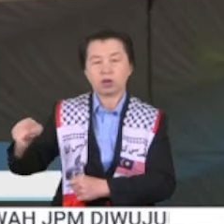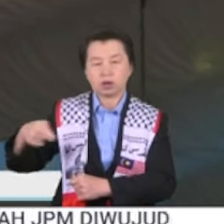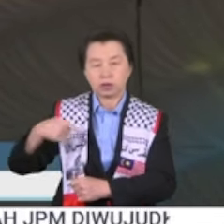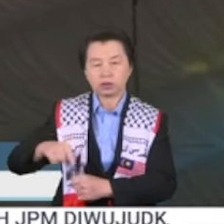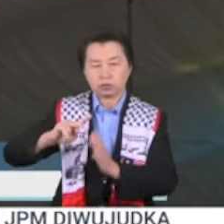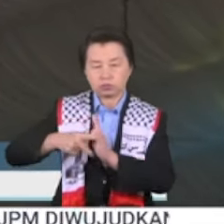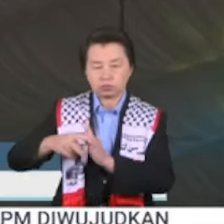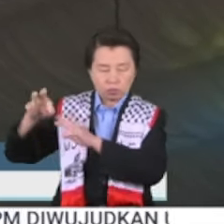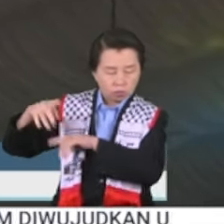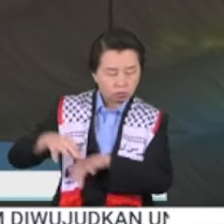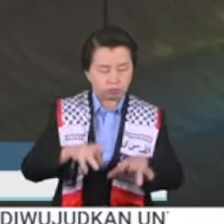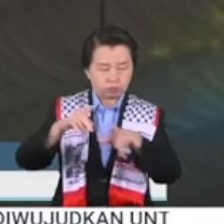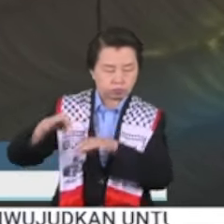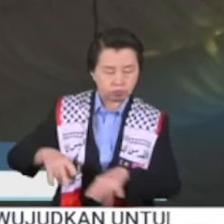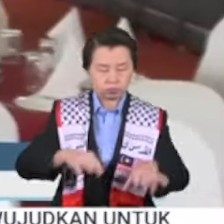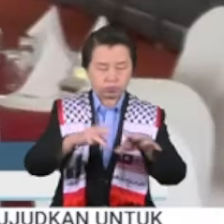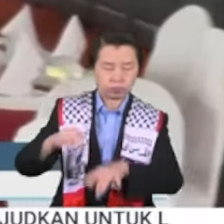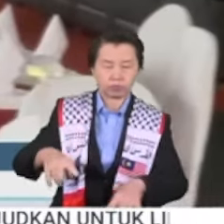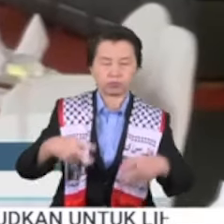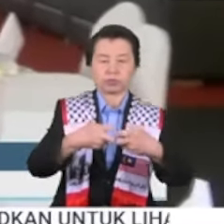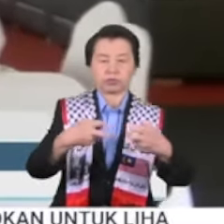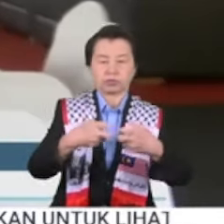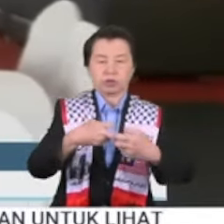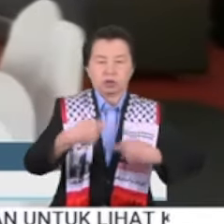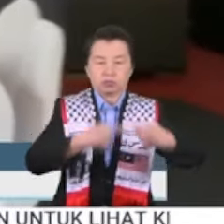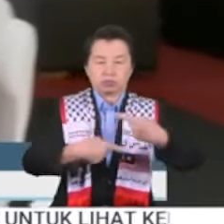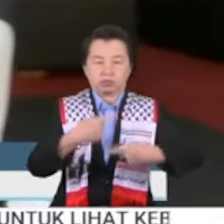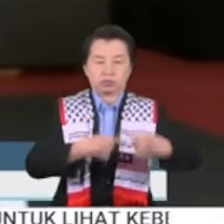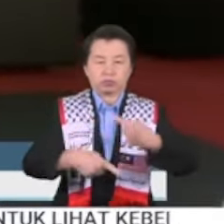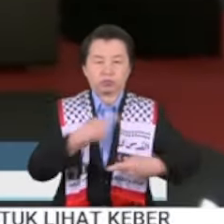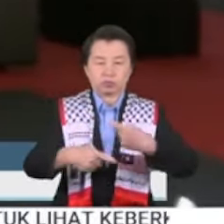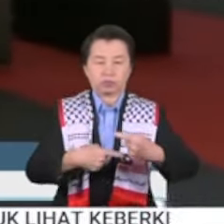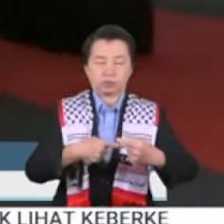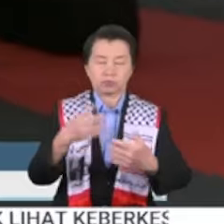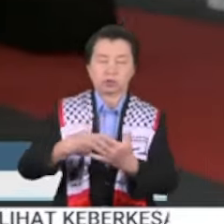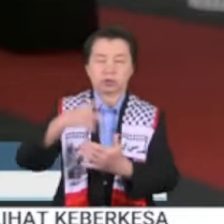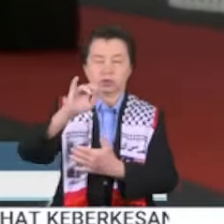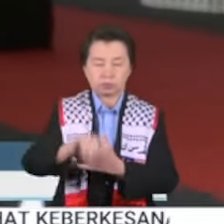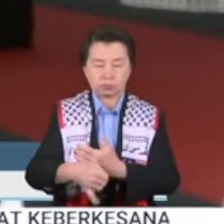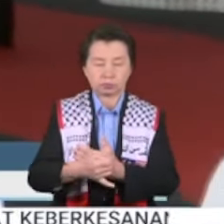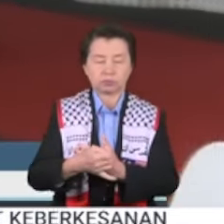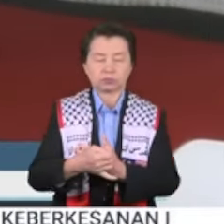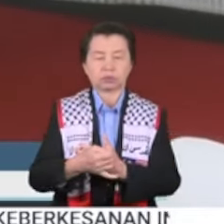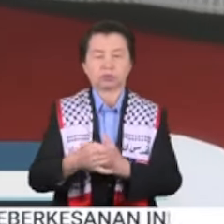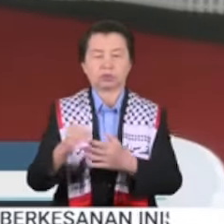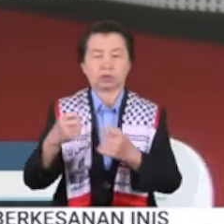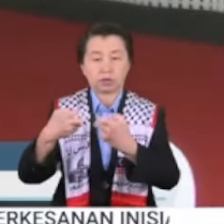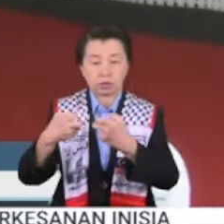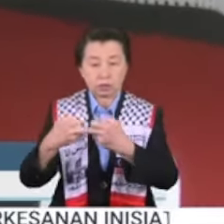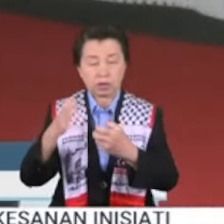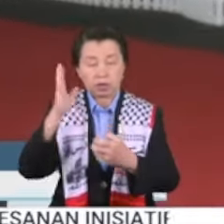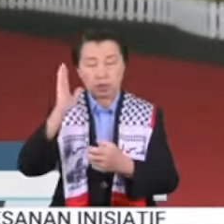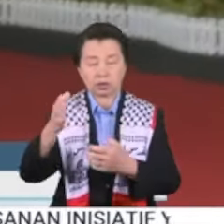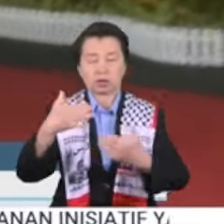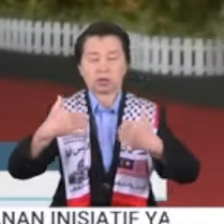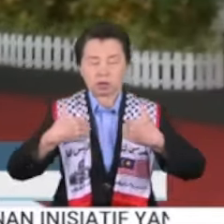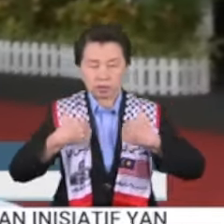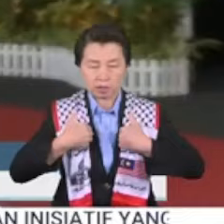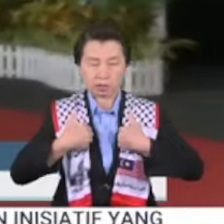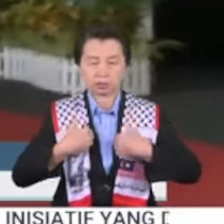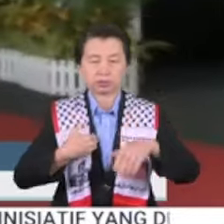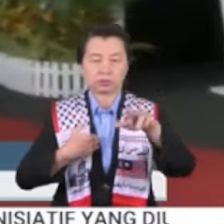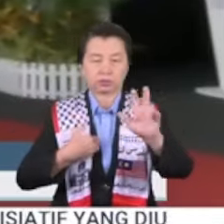pusat penjanaan kuasa elektrik. Projek kendalian Sabah Energy Corporation ini juga bakal